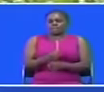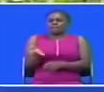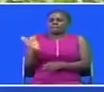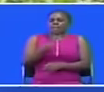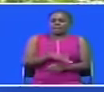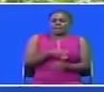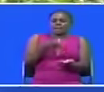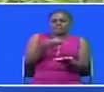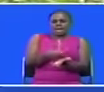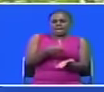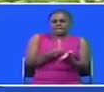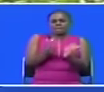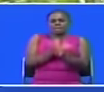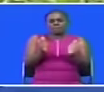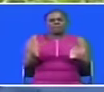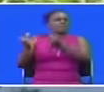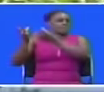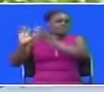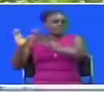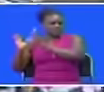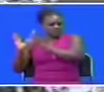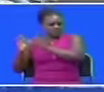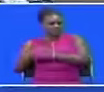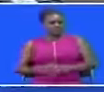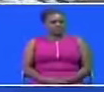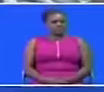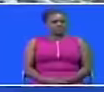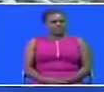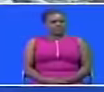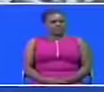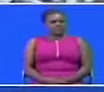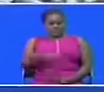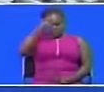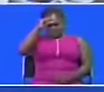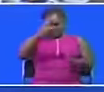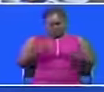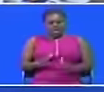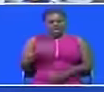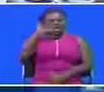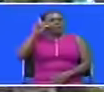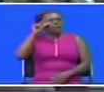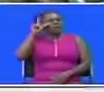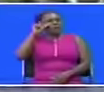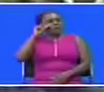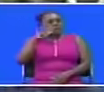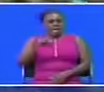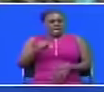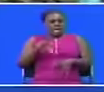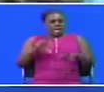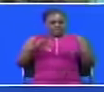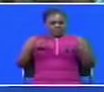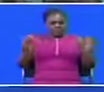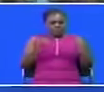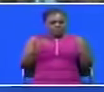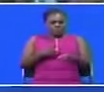ziregeshe pesa ya watu wa Kilifi. But Mombasa Governor Ali Hassan Joho did not take kindly the Deputy President's